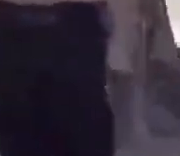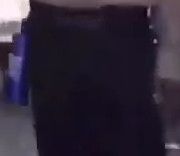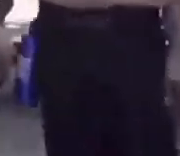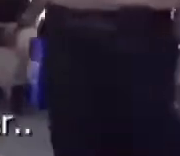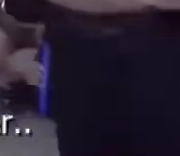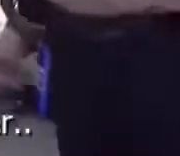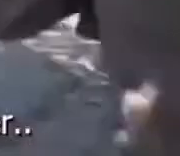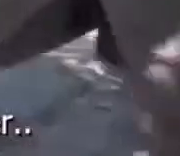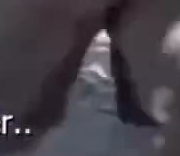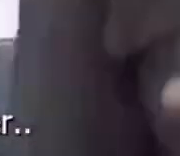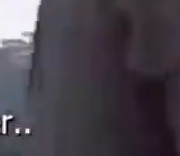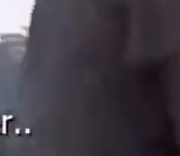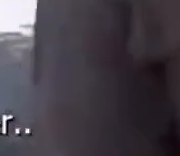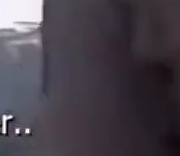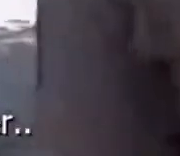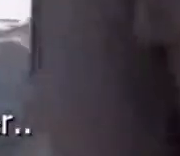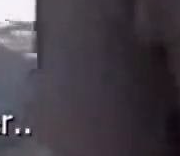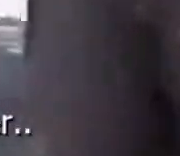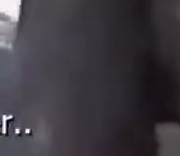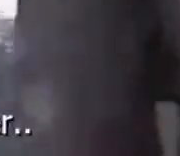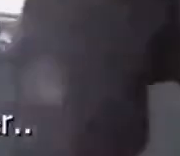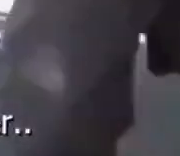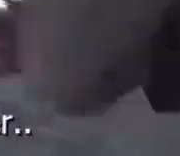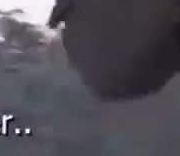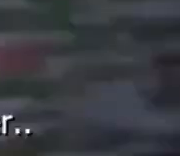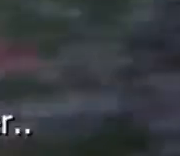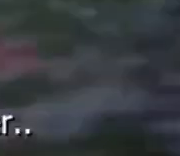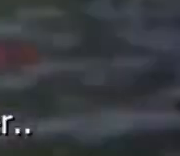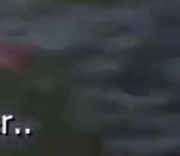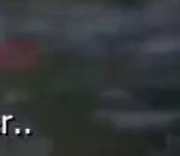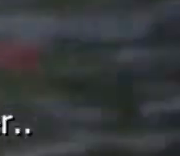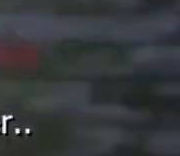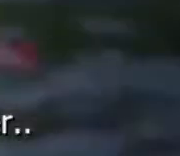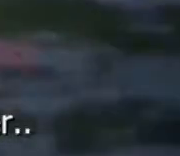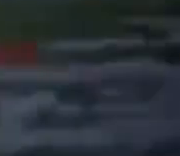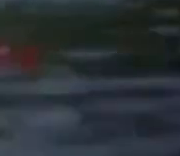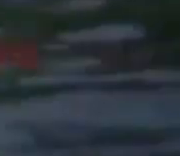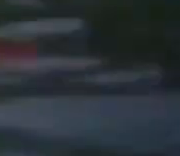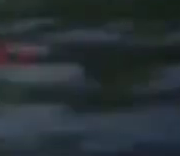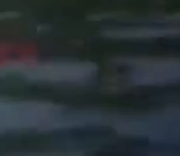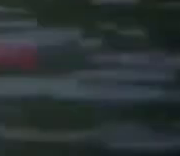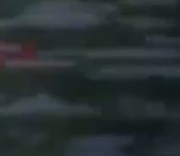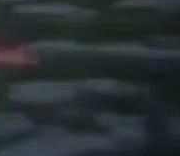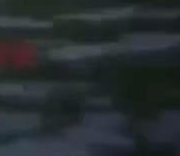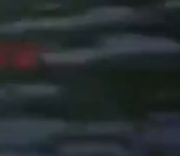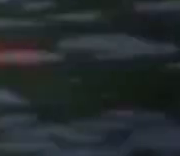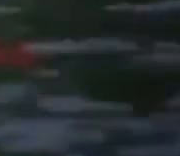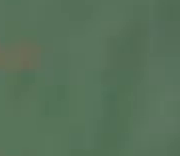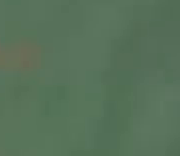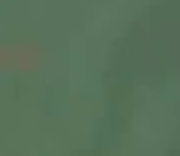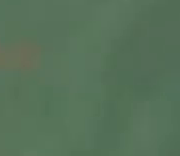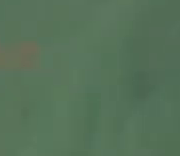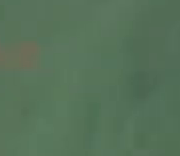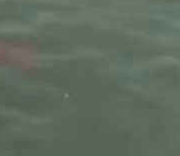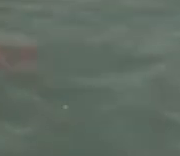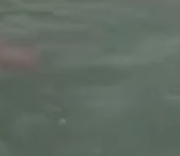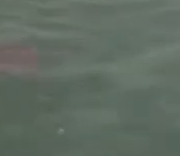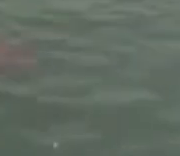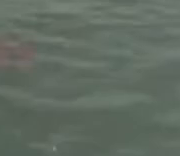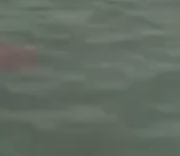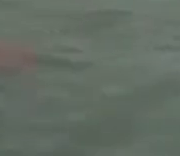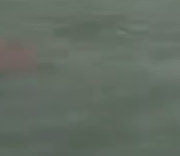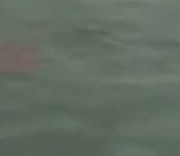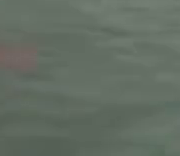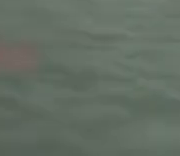pelosok pedesaan membuat respon penanganan bencana dapat lebih cepat dilakukan. Saat ada kejadian di satu